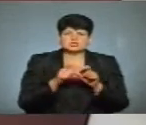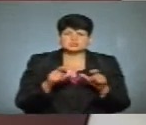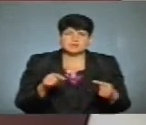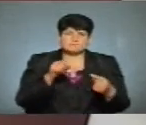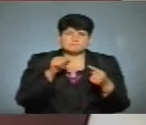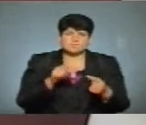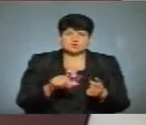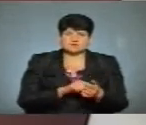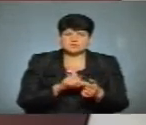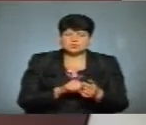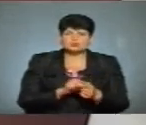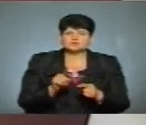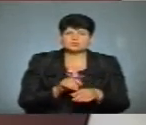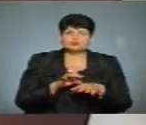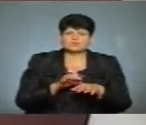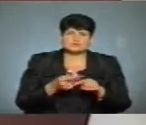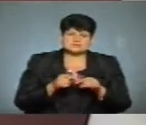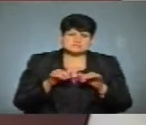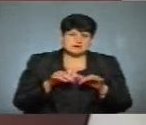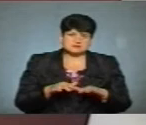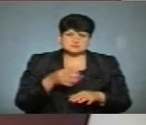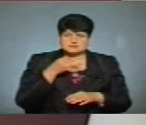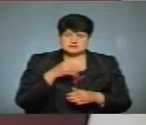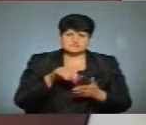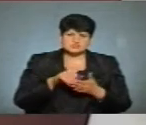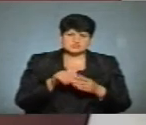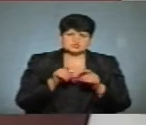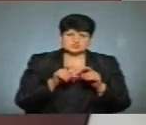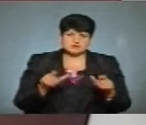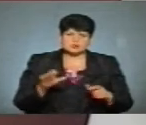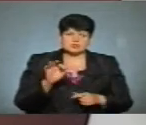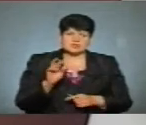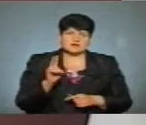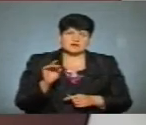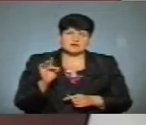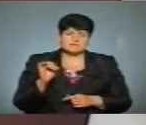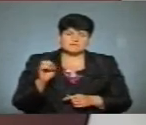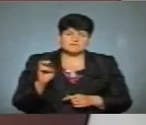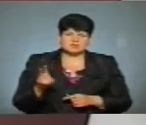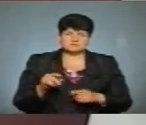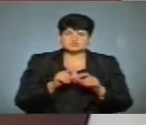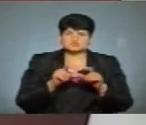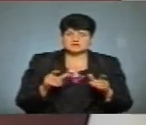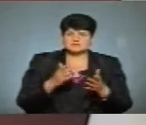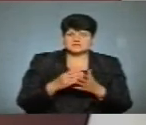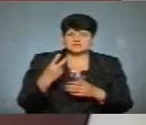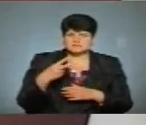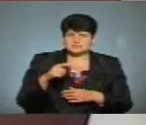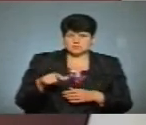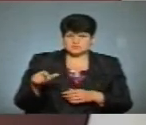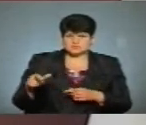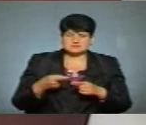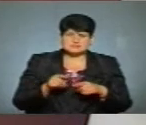протидії наркотикам, щоб проводити такі акції, розповів член штабу Олег Карпик. За його словами, в штабі близько 20 осіб.